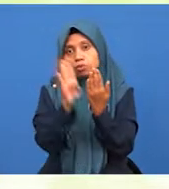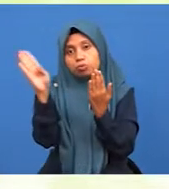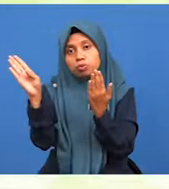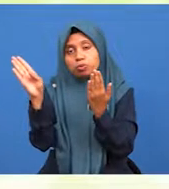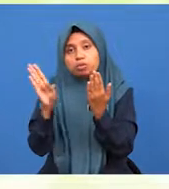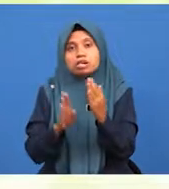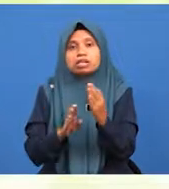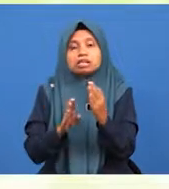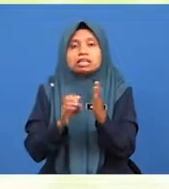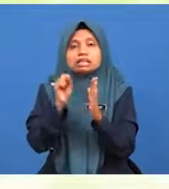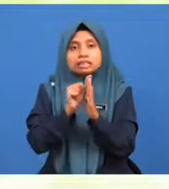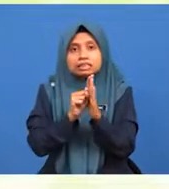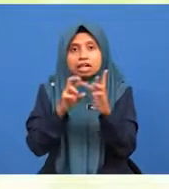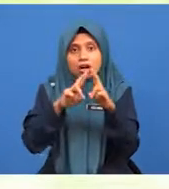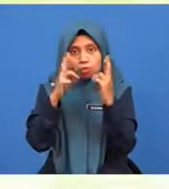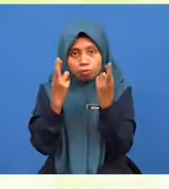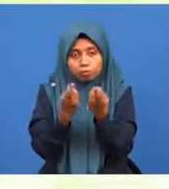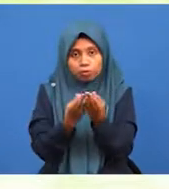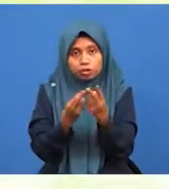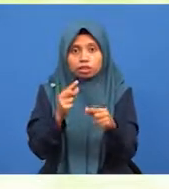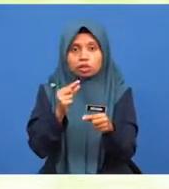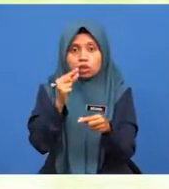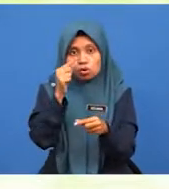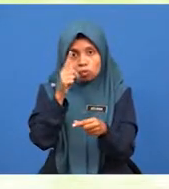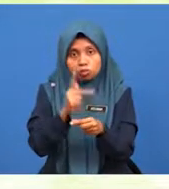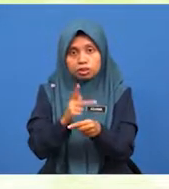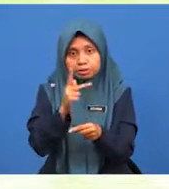Kucing itu bersembunyi di belakang serumpun kunyit.